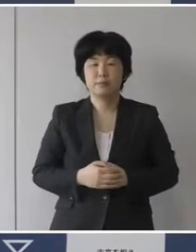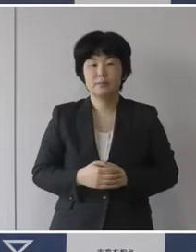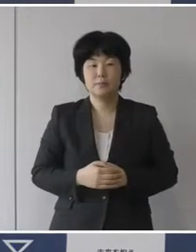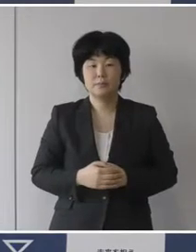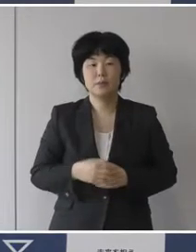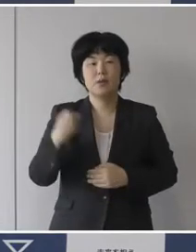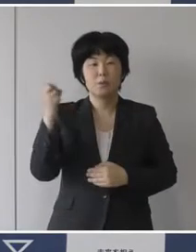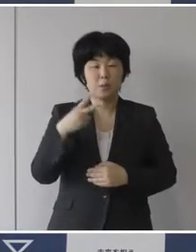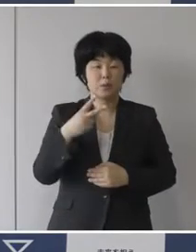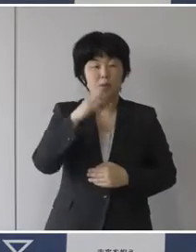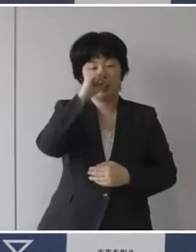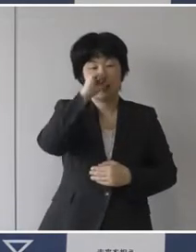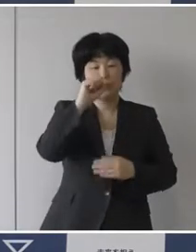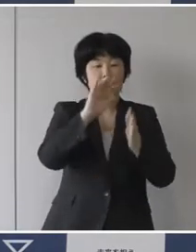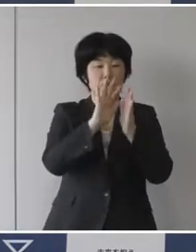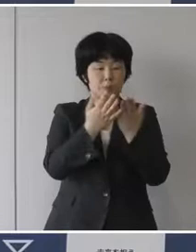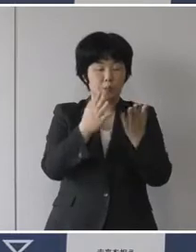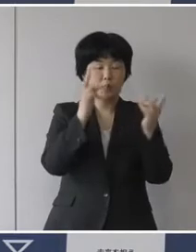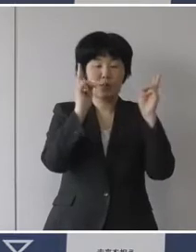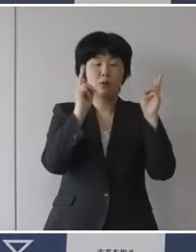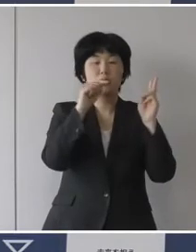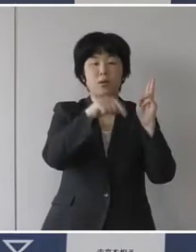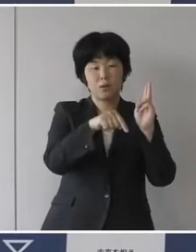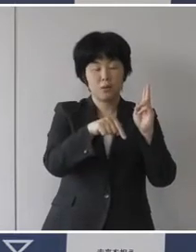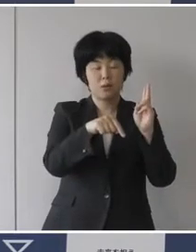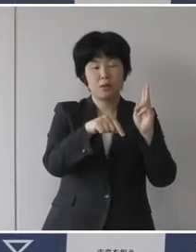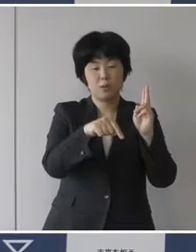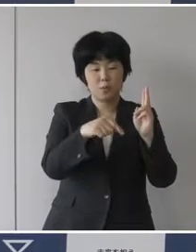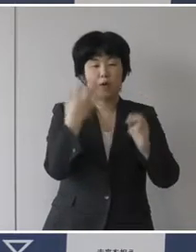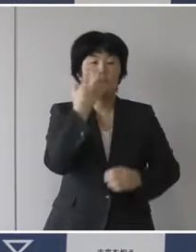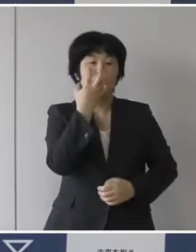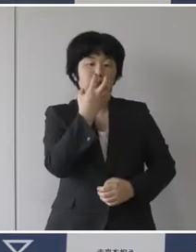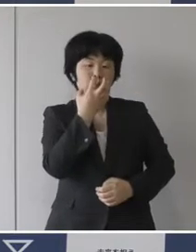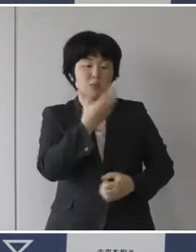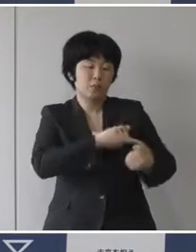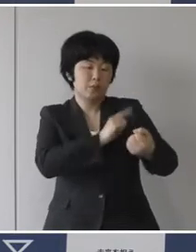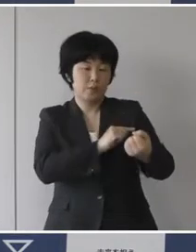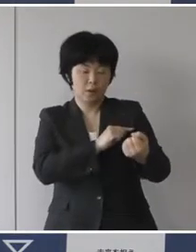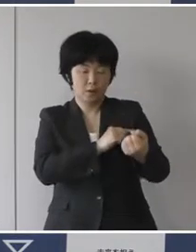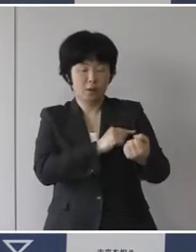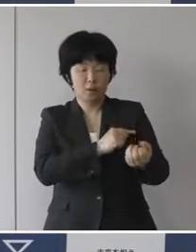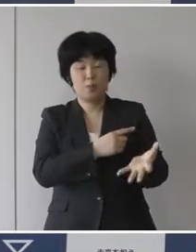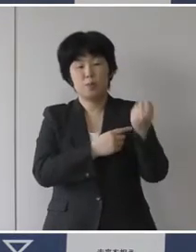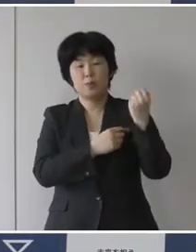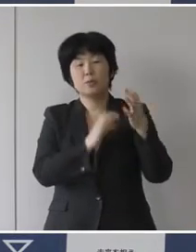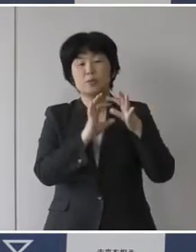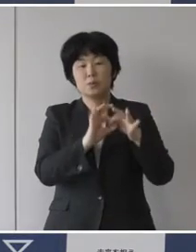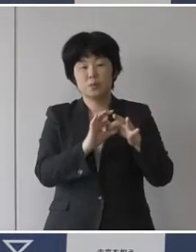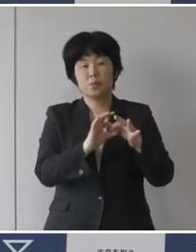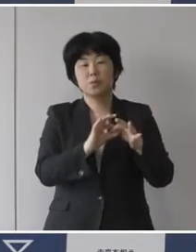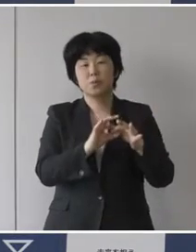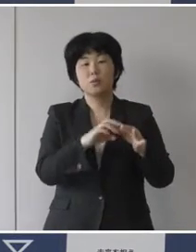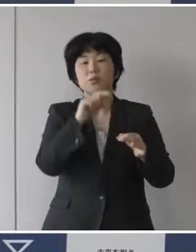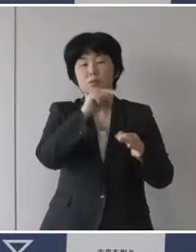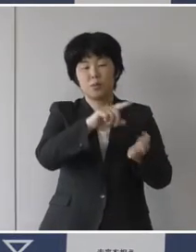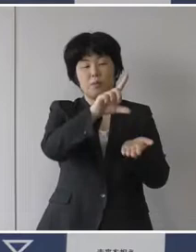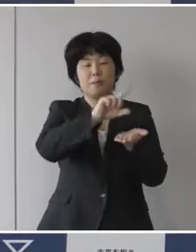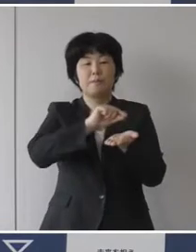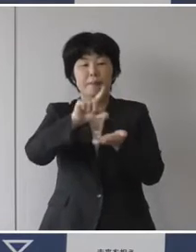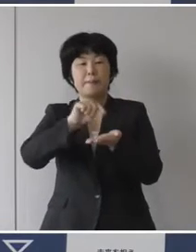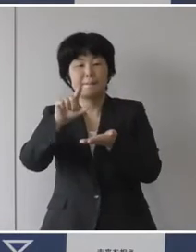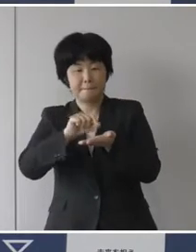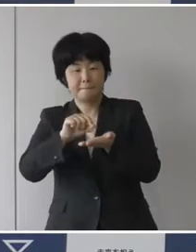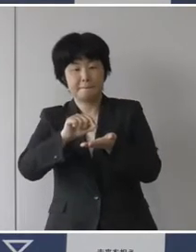来の持つこの笑いの力をですね、さまざまな、連携、さまざまな事業にも生か